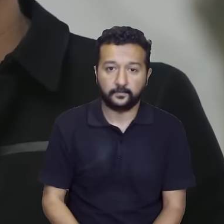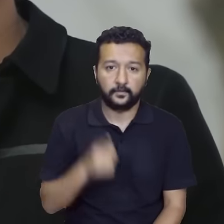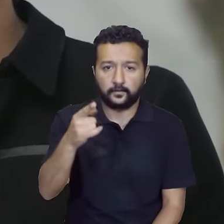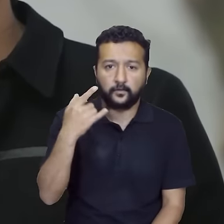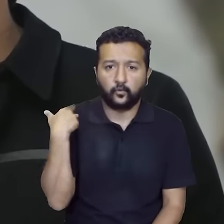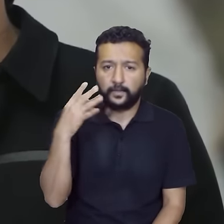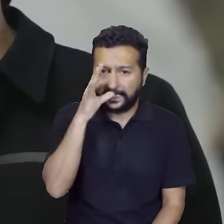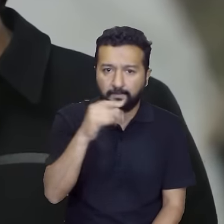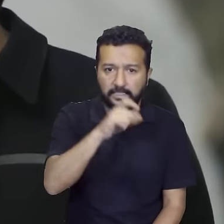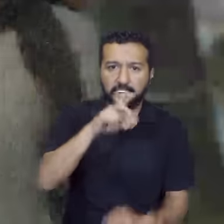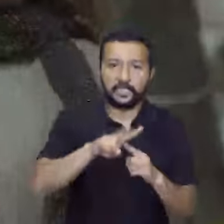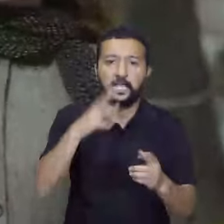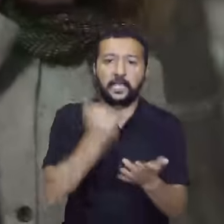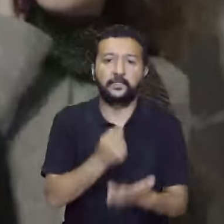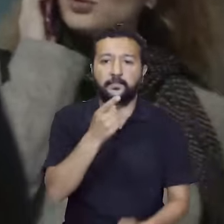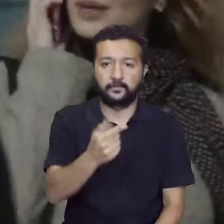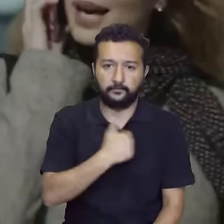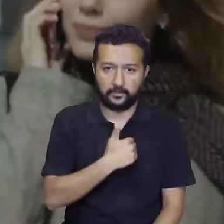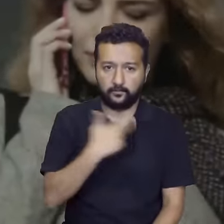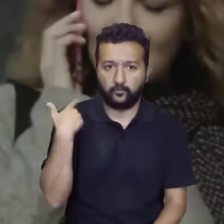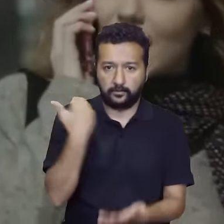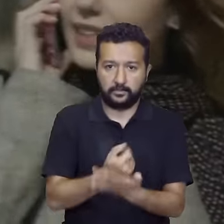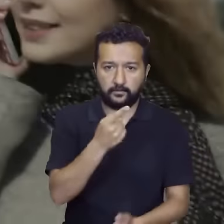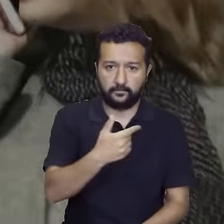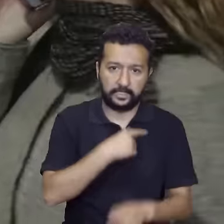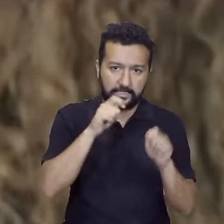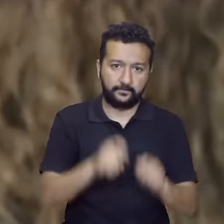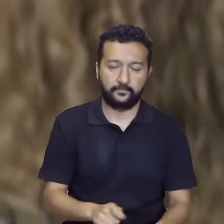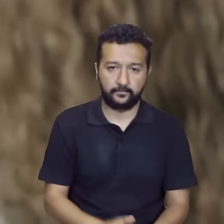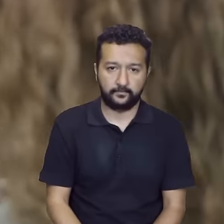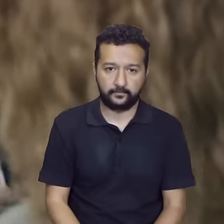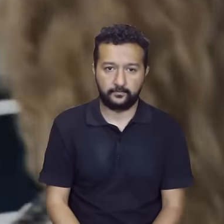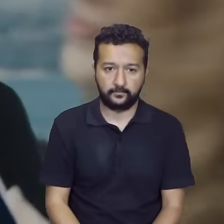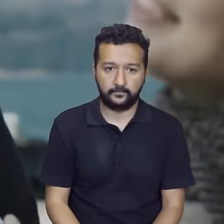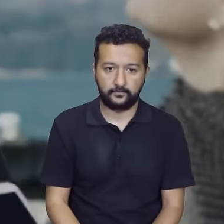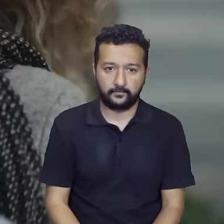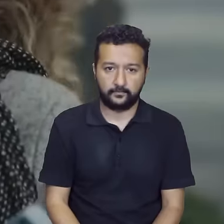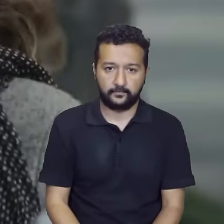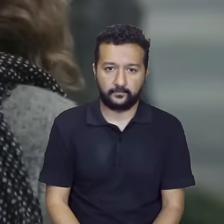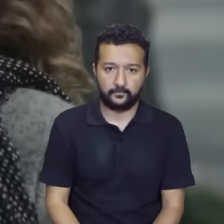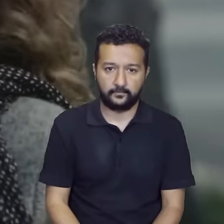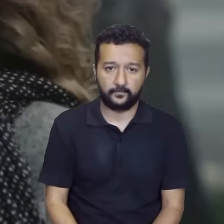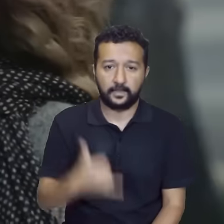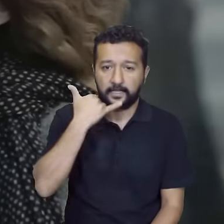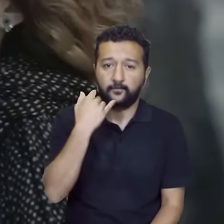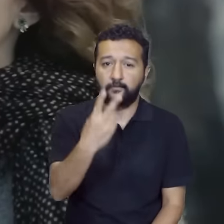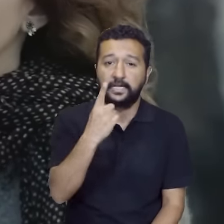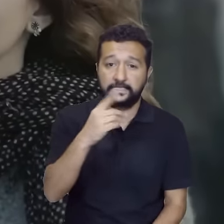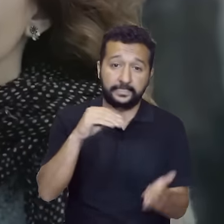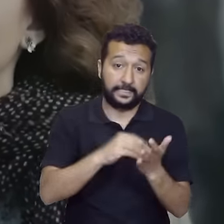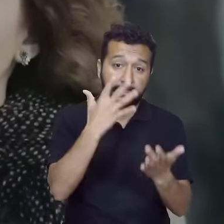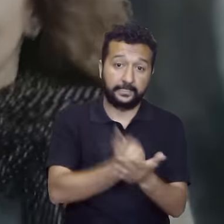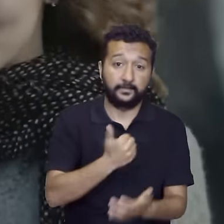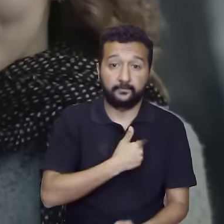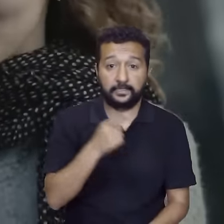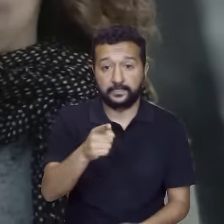Itır, bu numara kimin? CK diye kayıtlı. Benim numara. Ben kaydettim. Arkasından geldi. Telefonda Itır diye